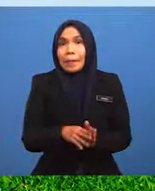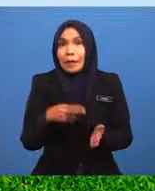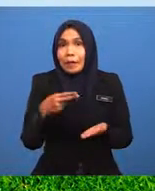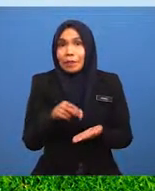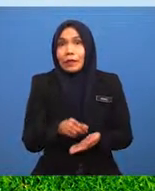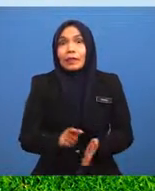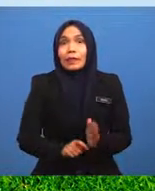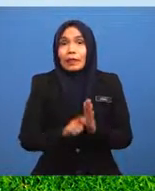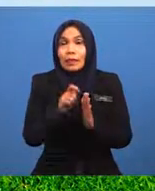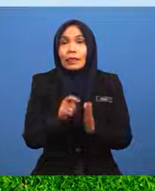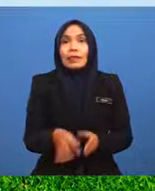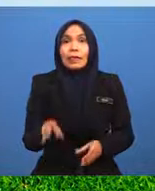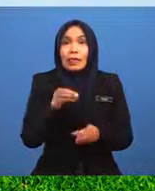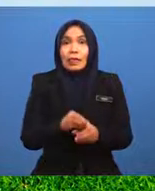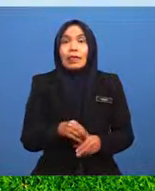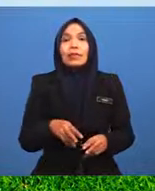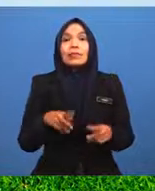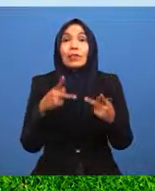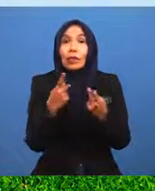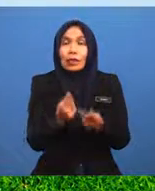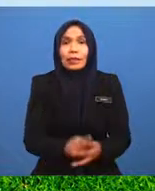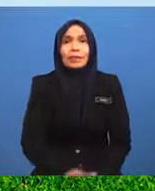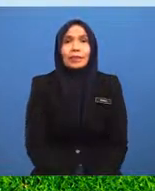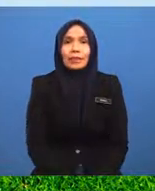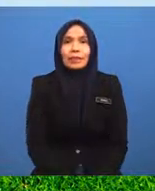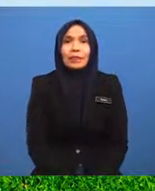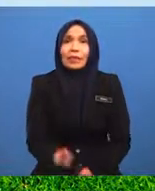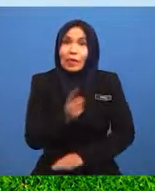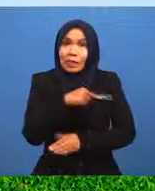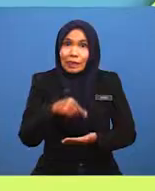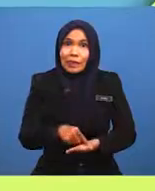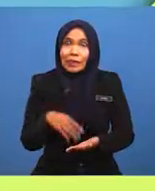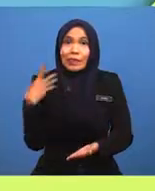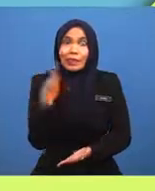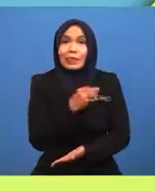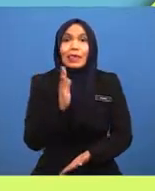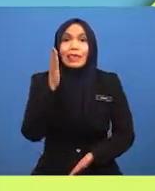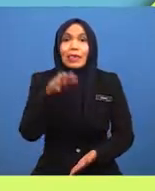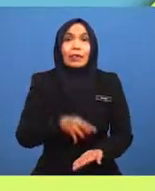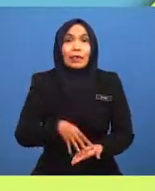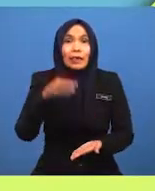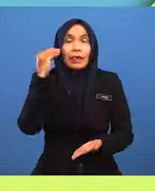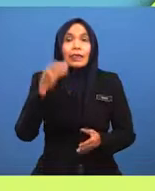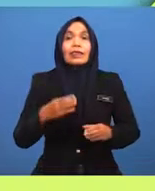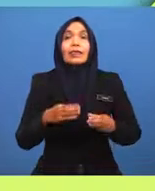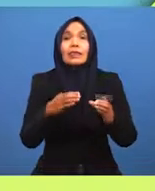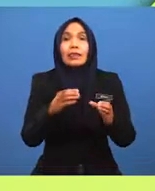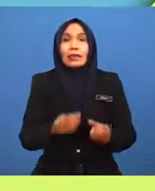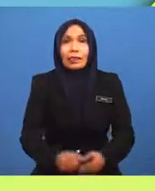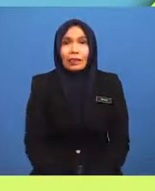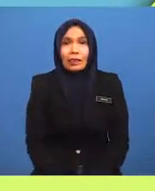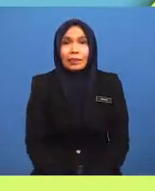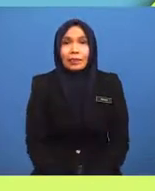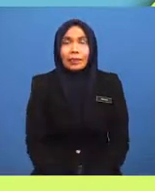keluarga. Murid-murid, hari ini kita akan belajar tentang cara-cara hemat tinggi